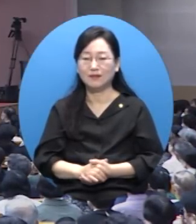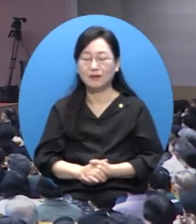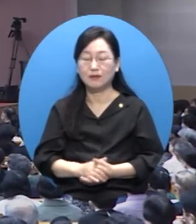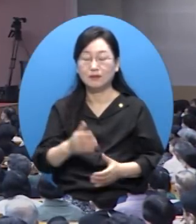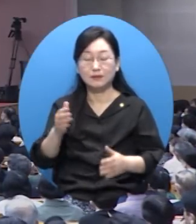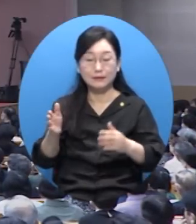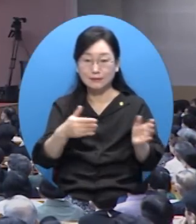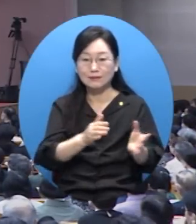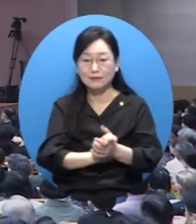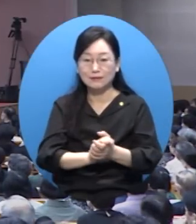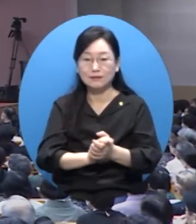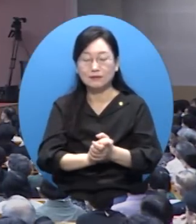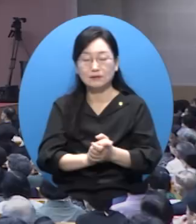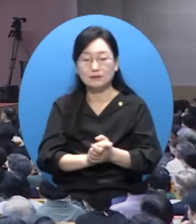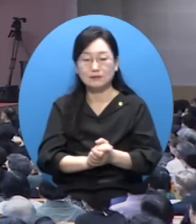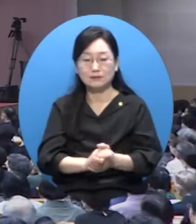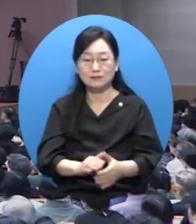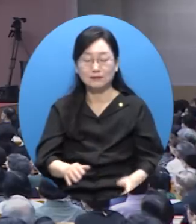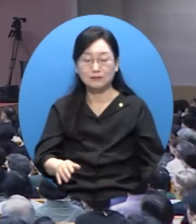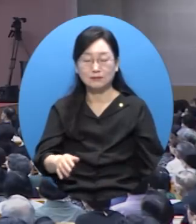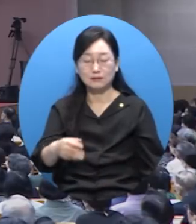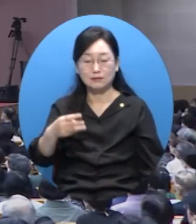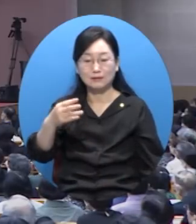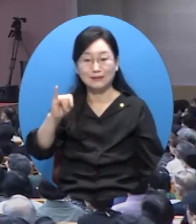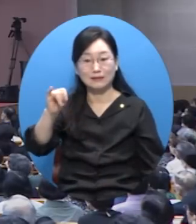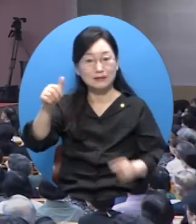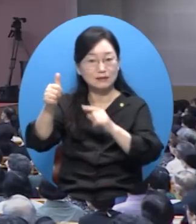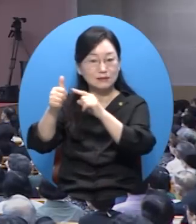그런데 이 리차드가